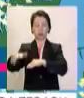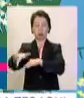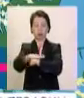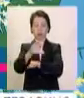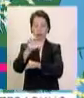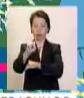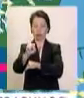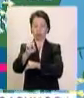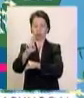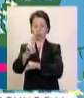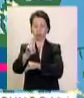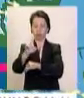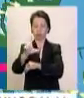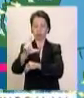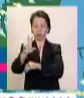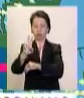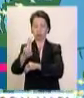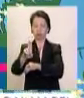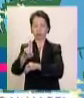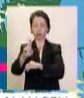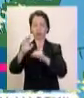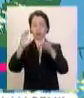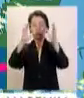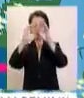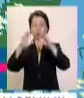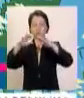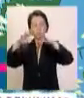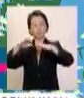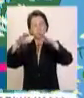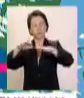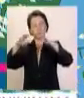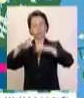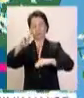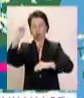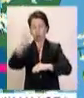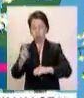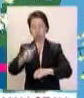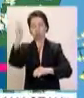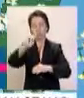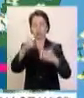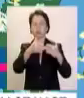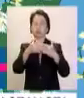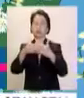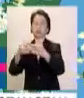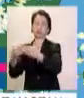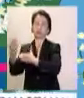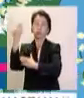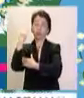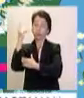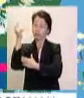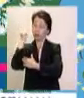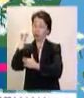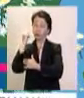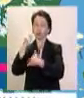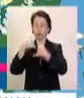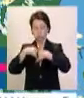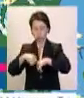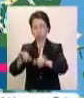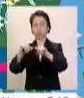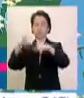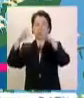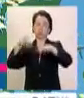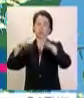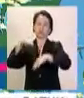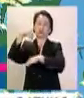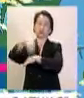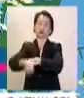Sulu ini menyebabkan keadaan cuaca yang lembap dan mengakibatkan ribut petir yang berterusan sejak dari pagi tadi masih lagi berlaku untuk